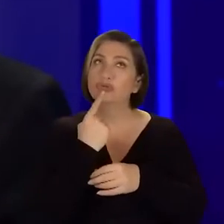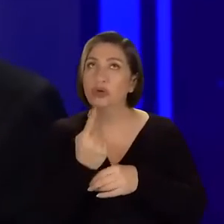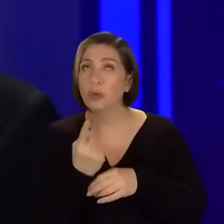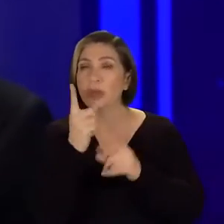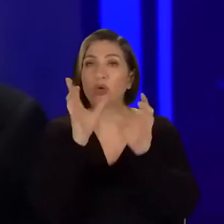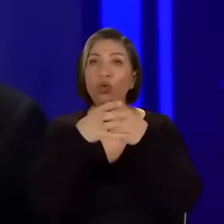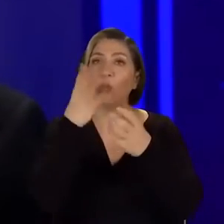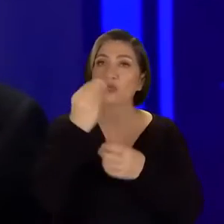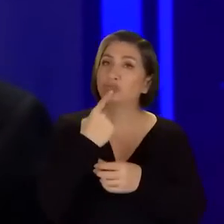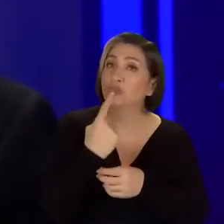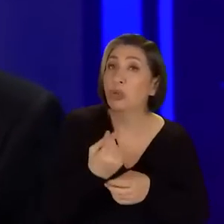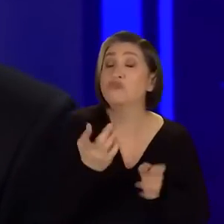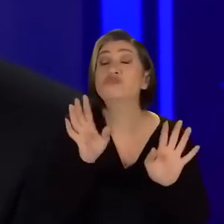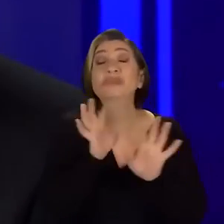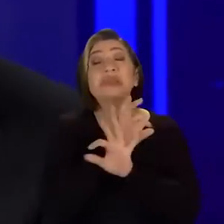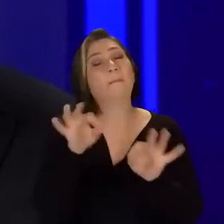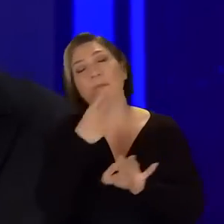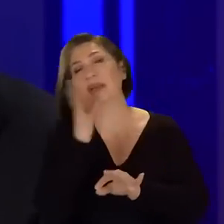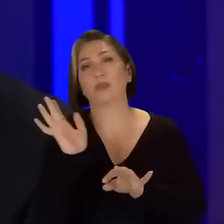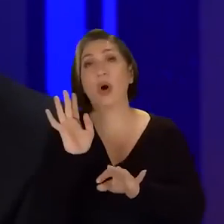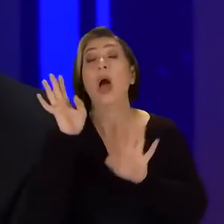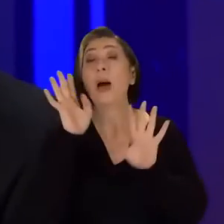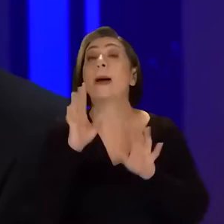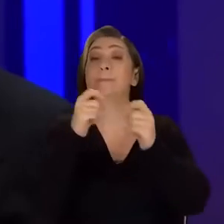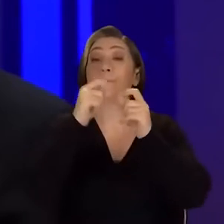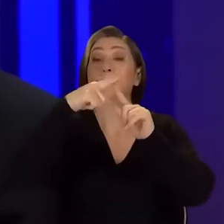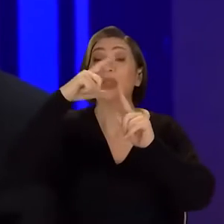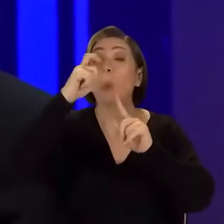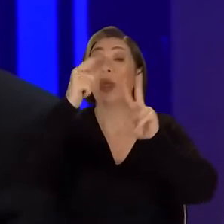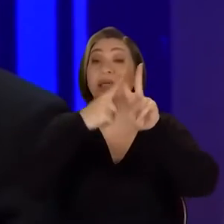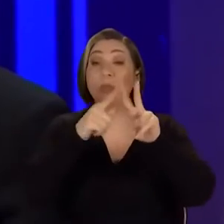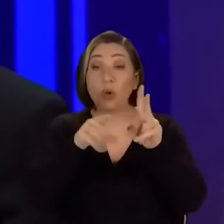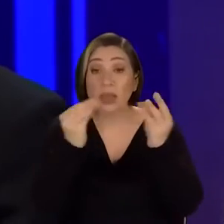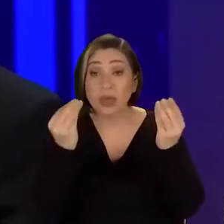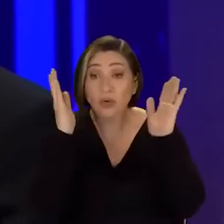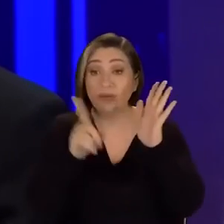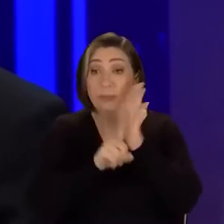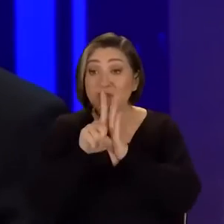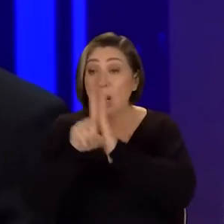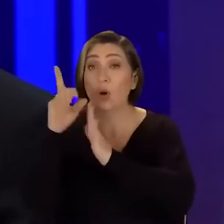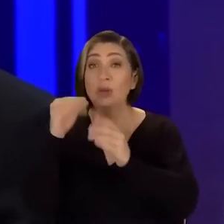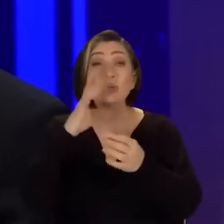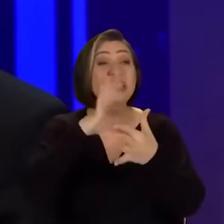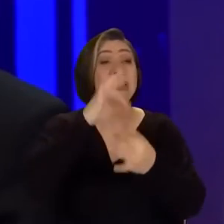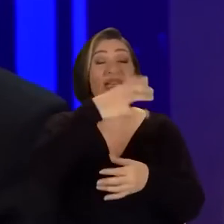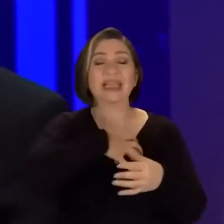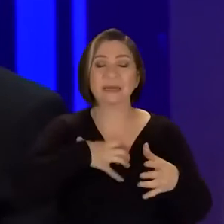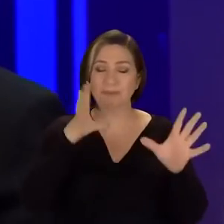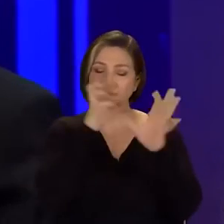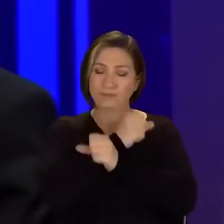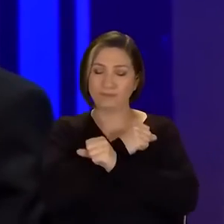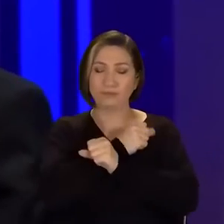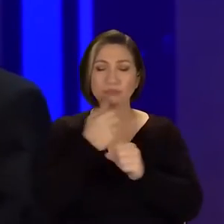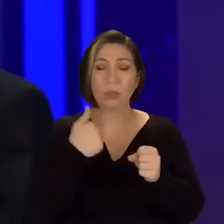bir grup olduğu da söyleniyor. Ama Bitcoin'in belki de bu kadar başarılı olması bu kişi ya da kişilerin kendilerini